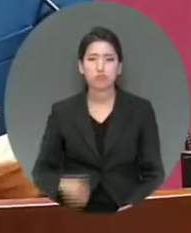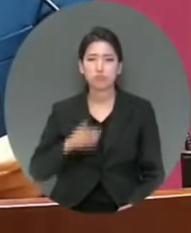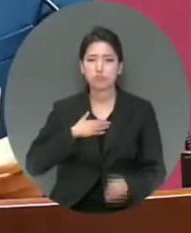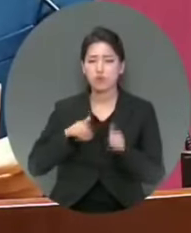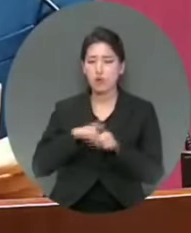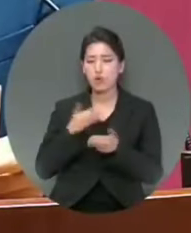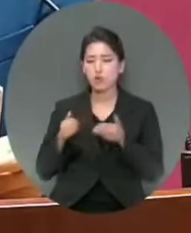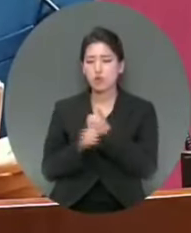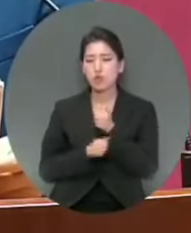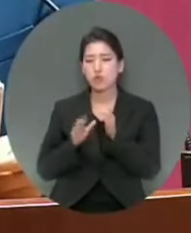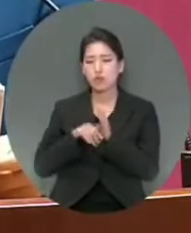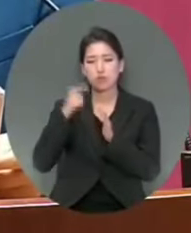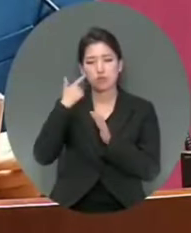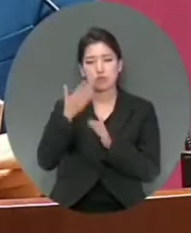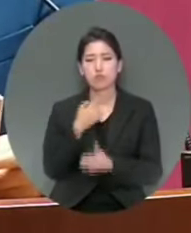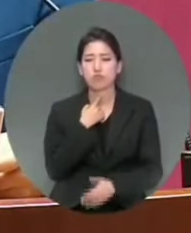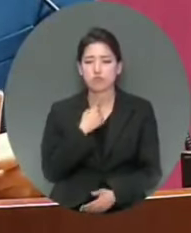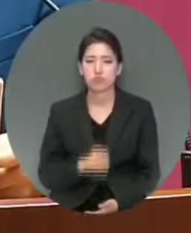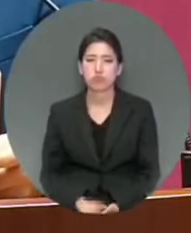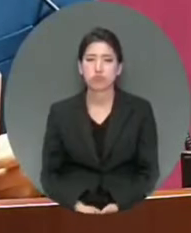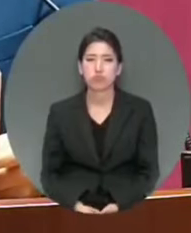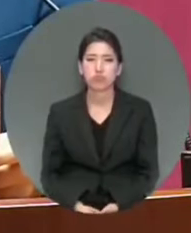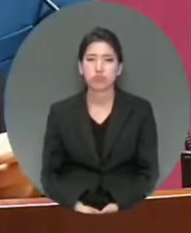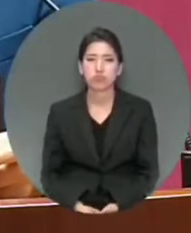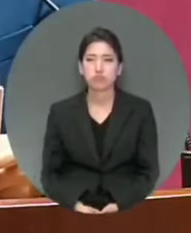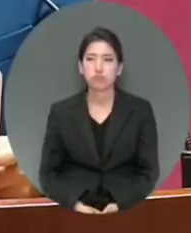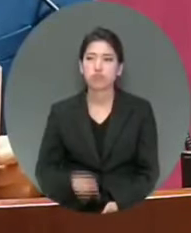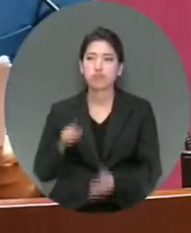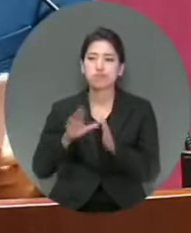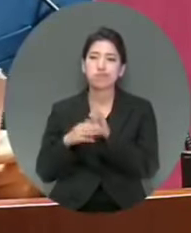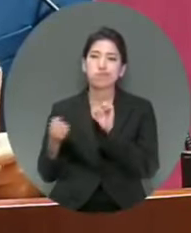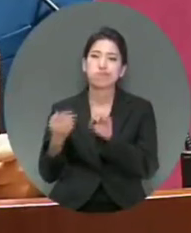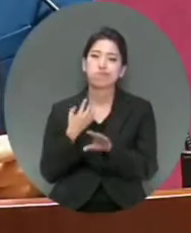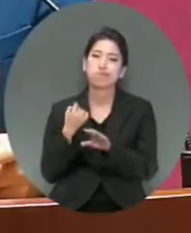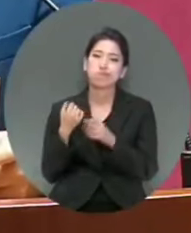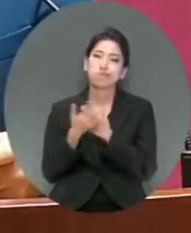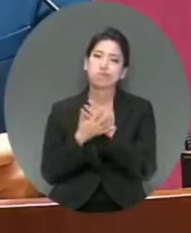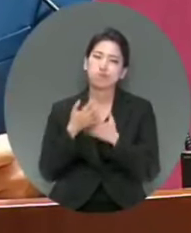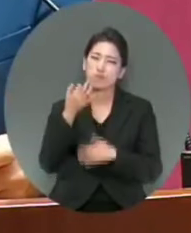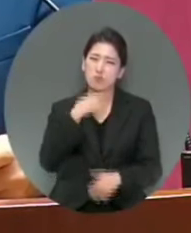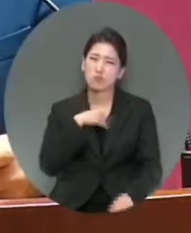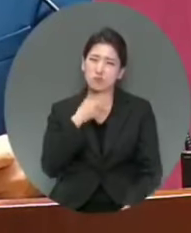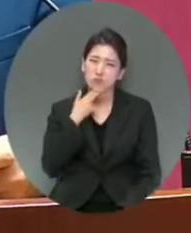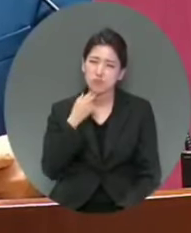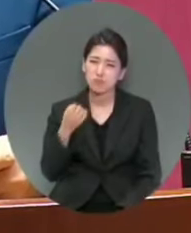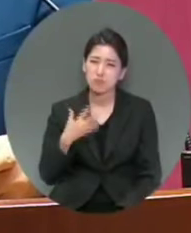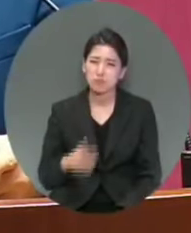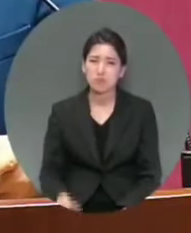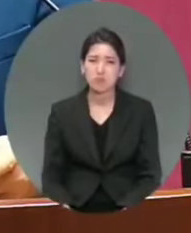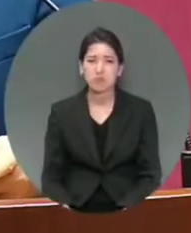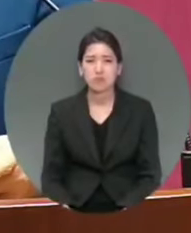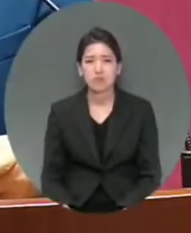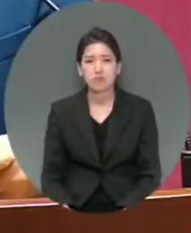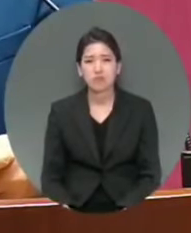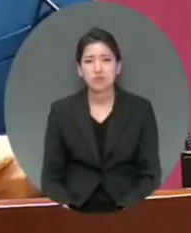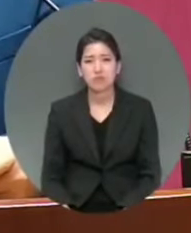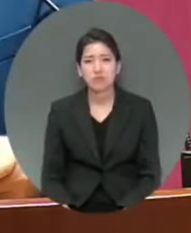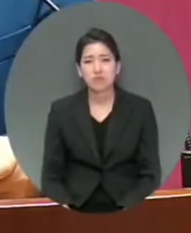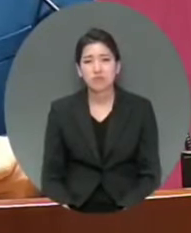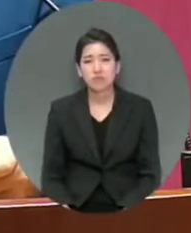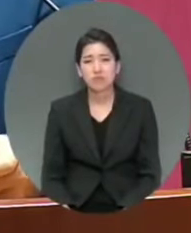했는데 그때도 답변이 좀 효율적이지 않다 이런 답변을 하시더라고요. 이